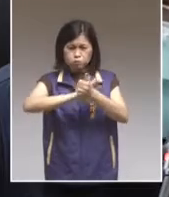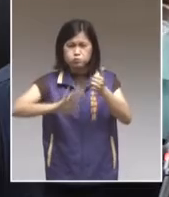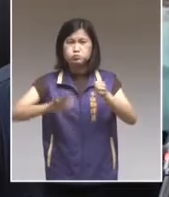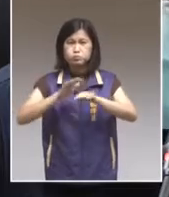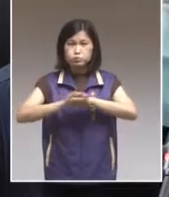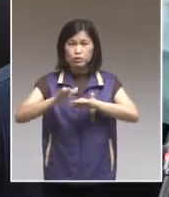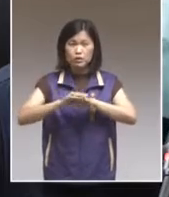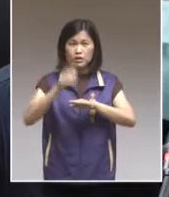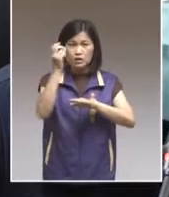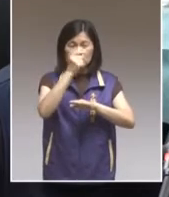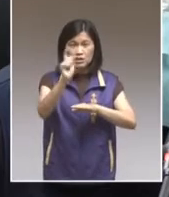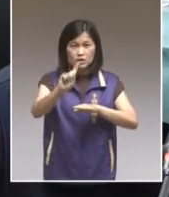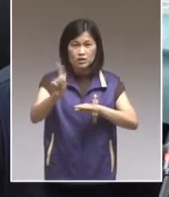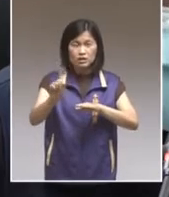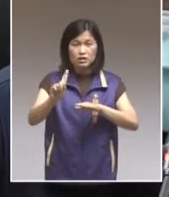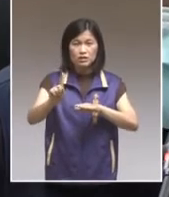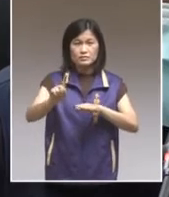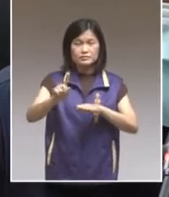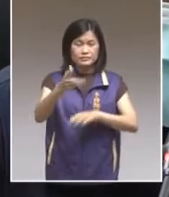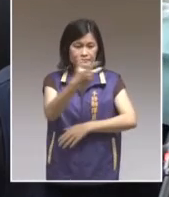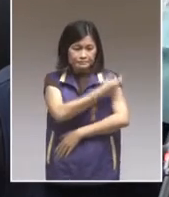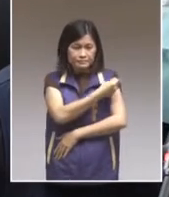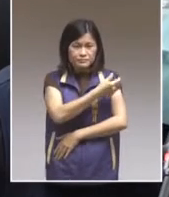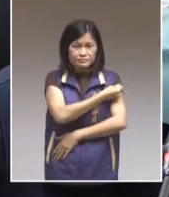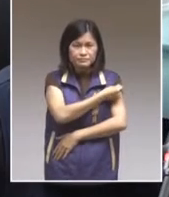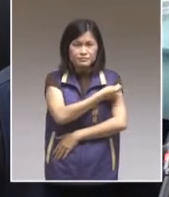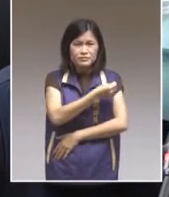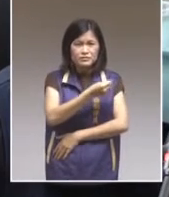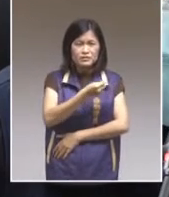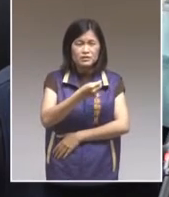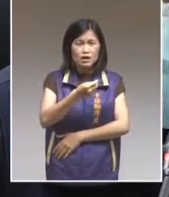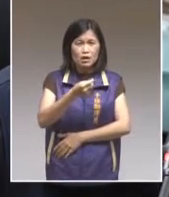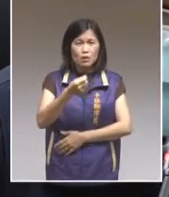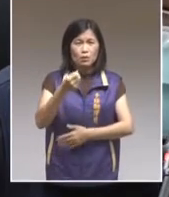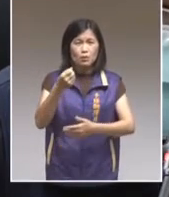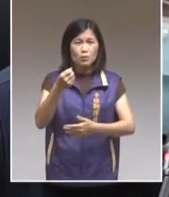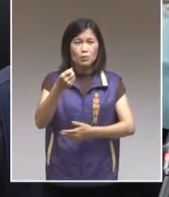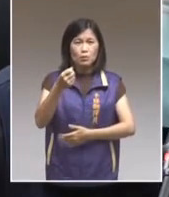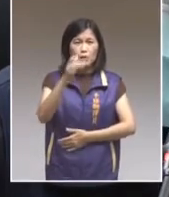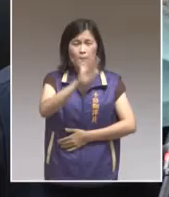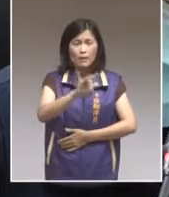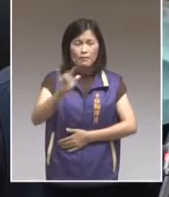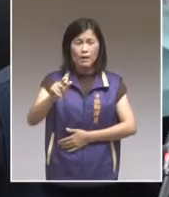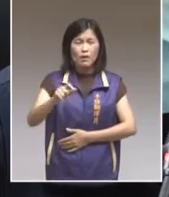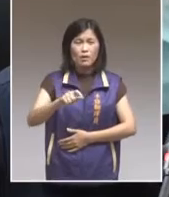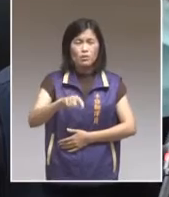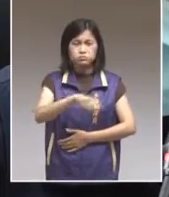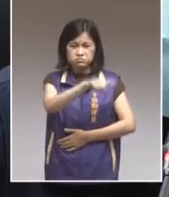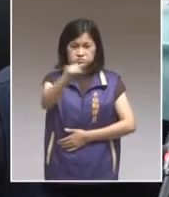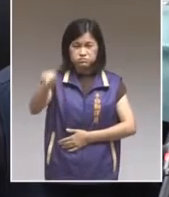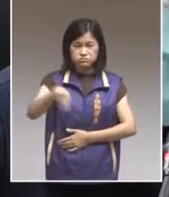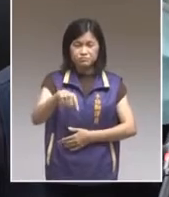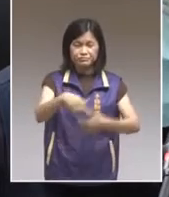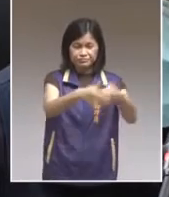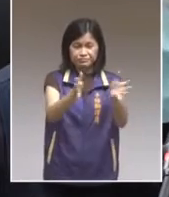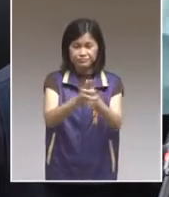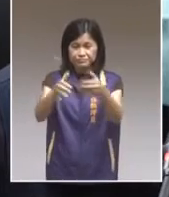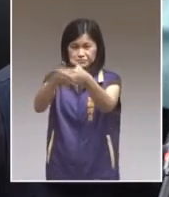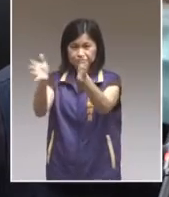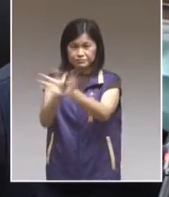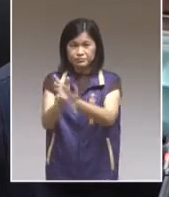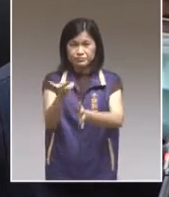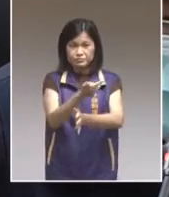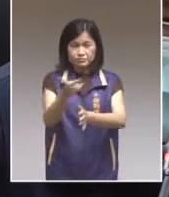是在疫苗接种比较缺乏的这个两个族群要特别的注意。那我们要提醒市民朋